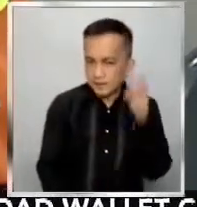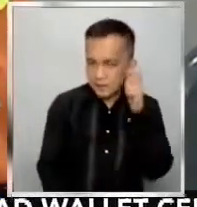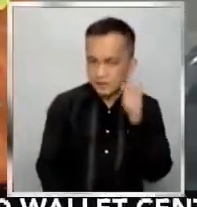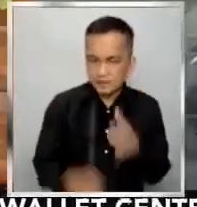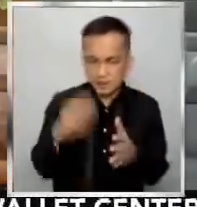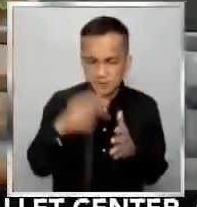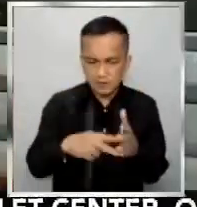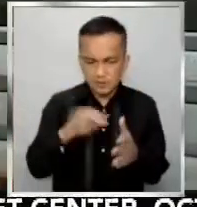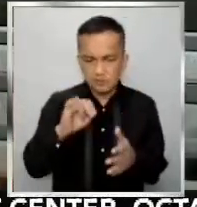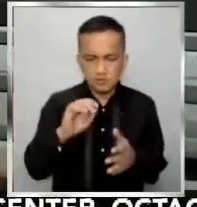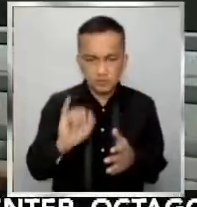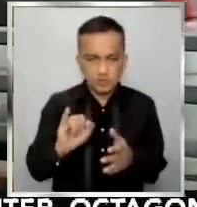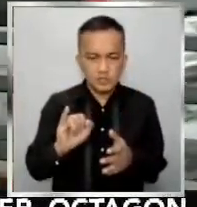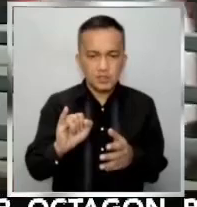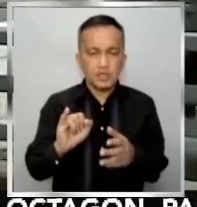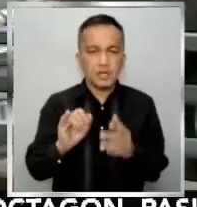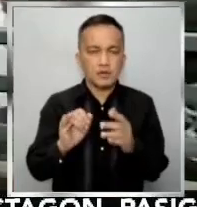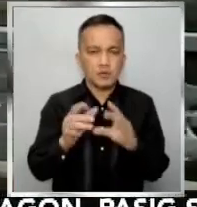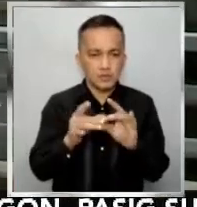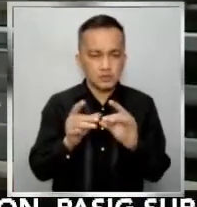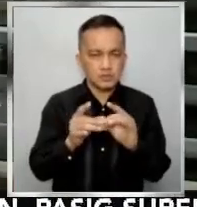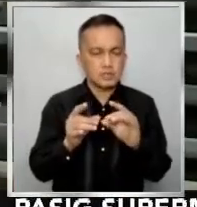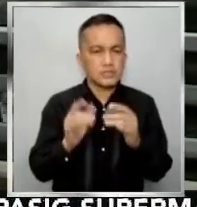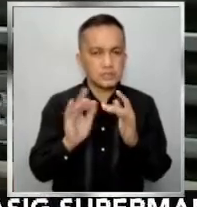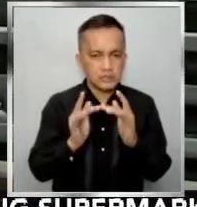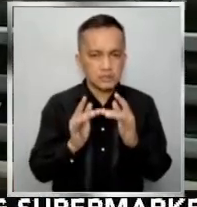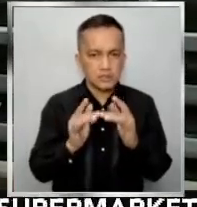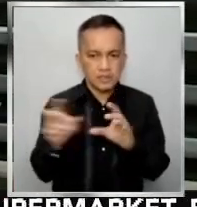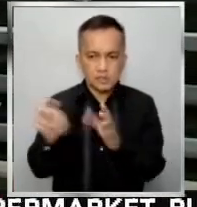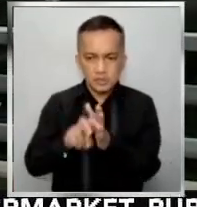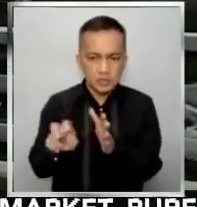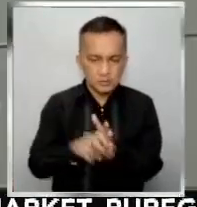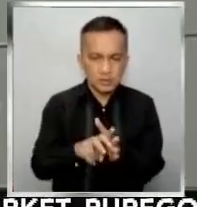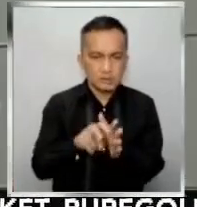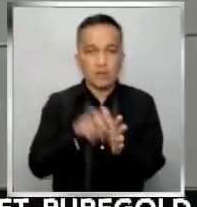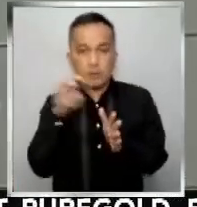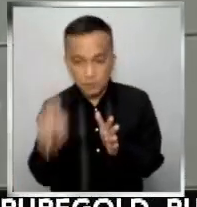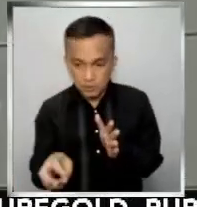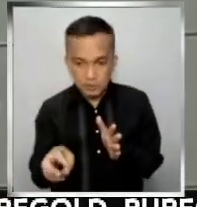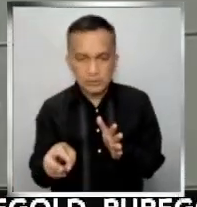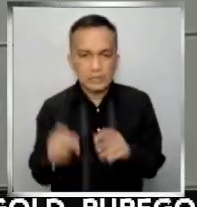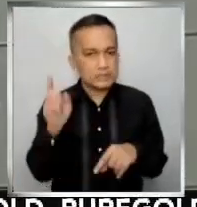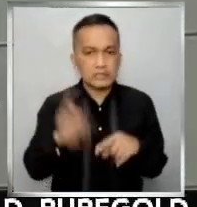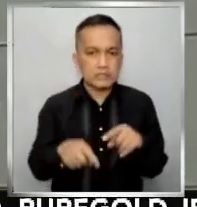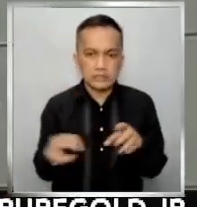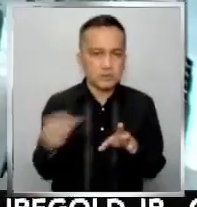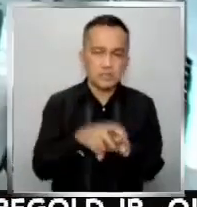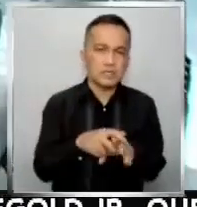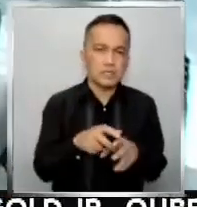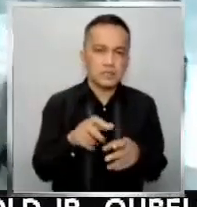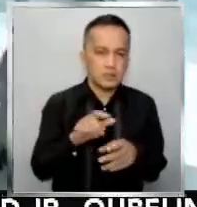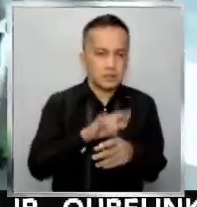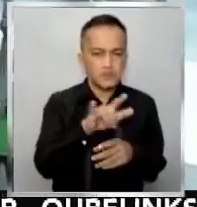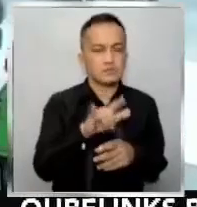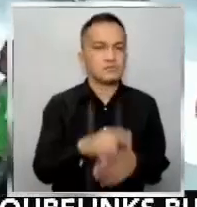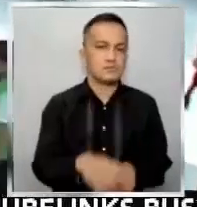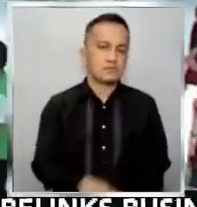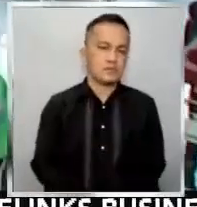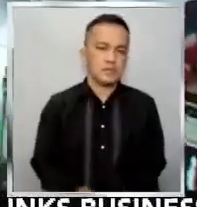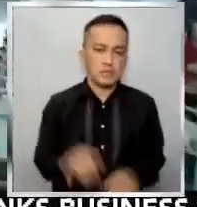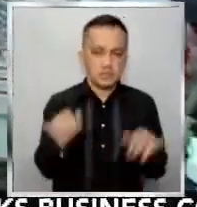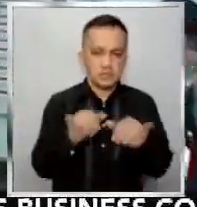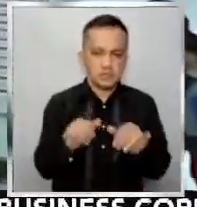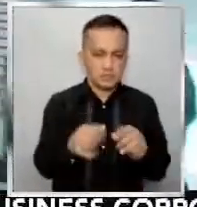kwento sa social media ng ilang pasahero na na-offload o hindi makasakay ng eroplano sa kanilang flight. Tulad ng isang